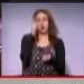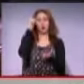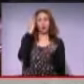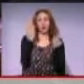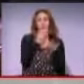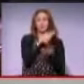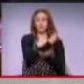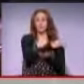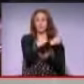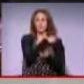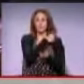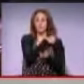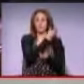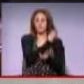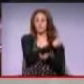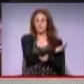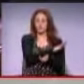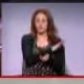ربنا وإليك